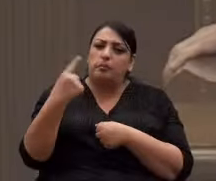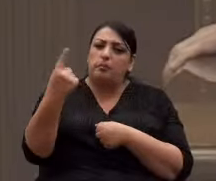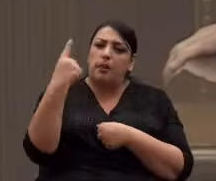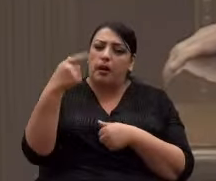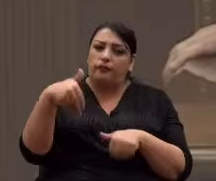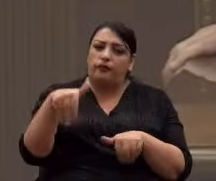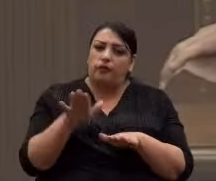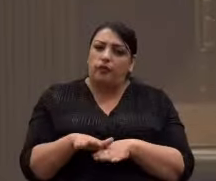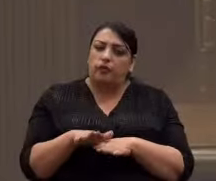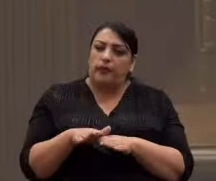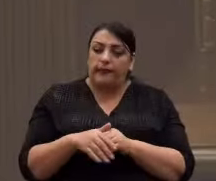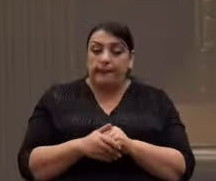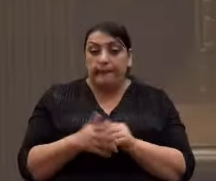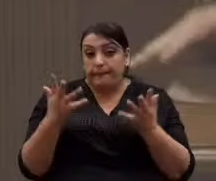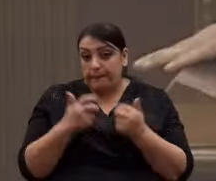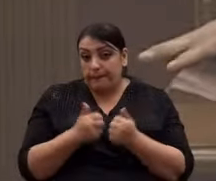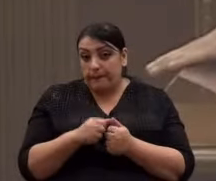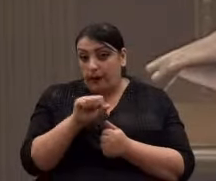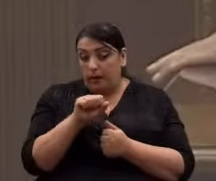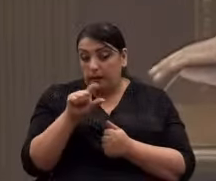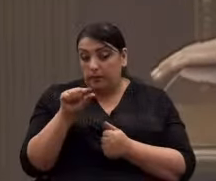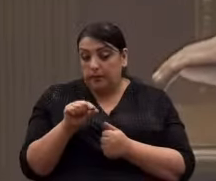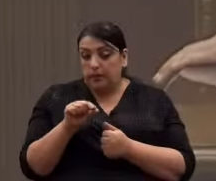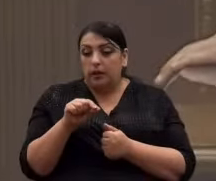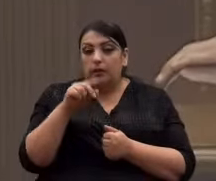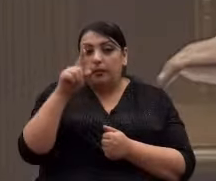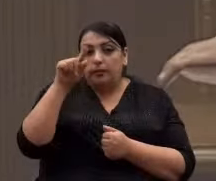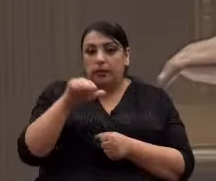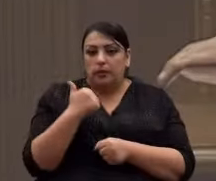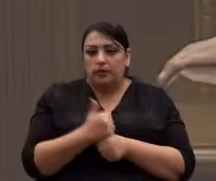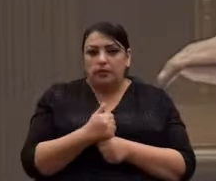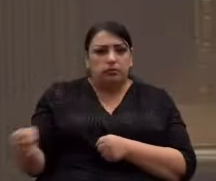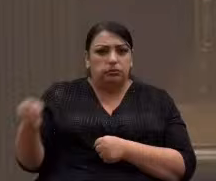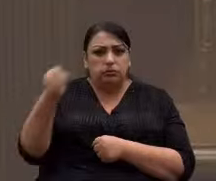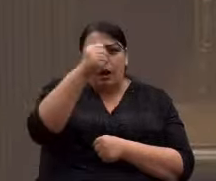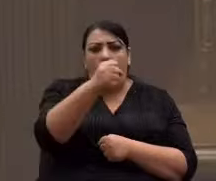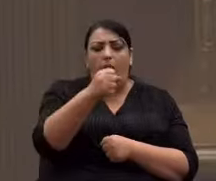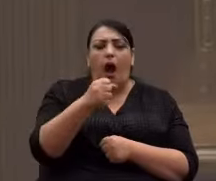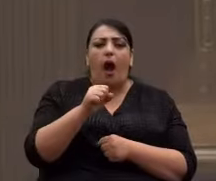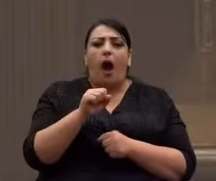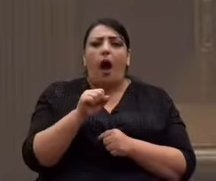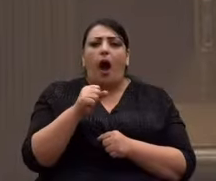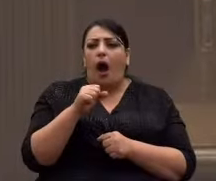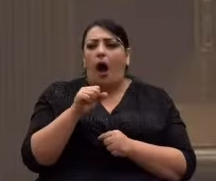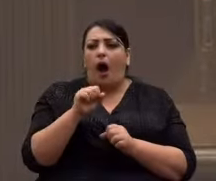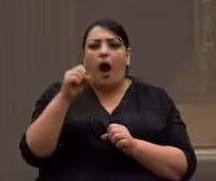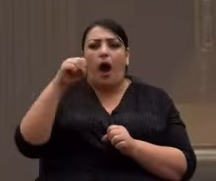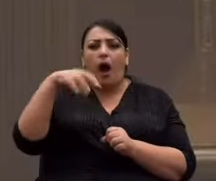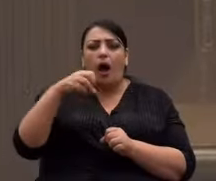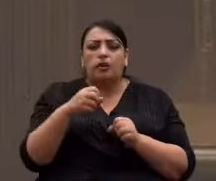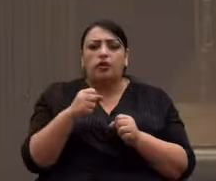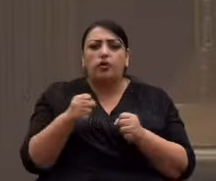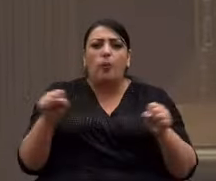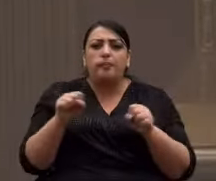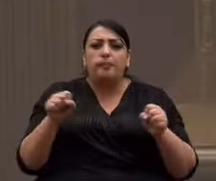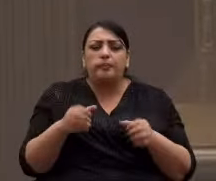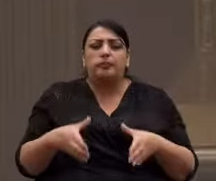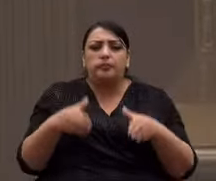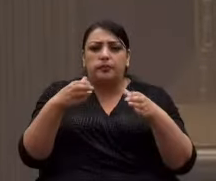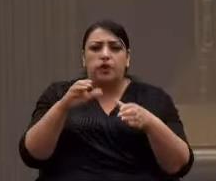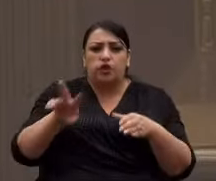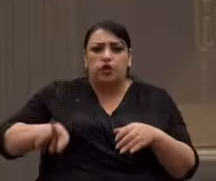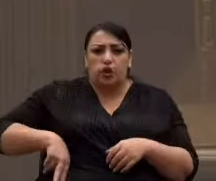հատ հաշվեք, ԱԱՑ-ը պետին հանում են, տանում են ատոմակայանի տնորեն, այն օրը ՊՊՑ-ի ծառայողներին, որոնց հետ